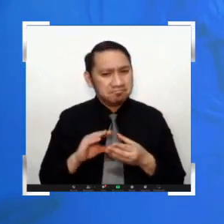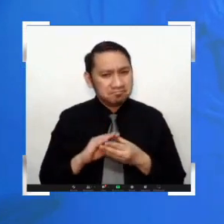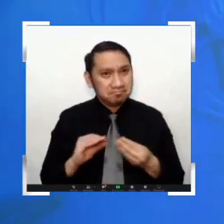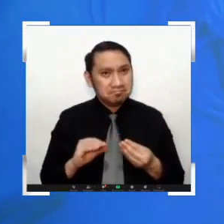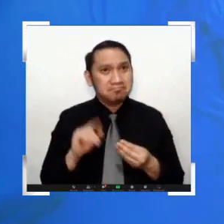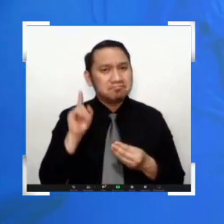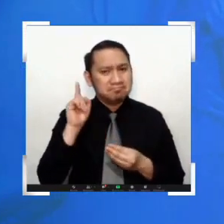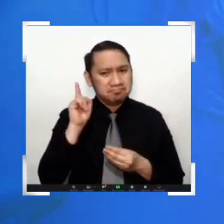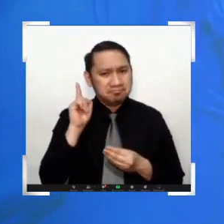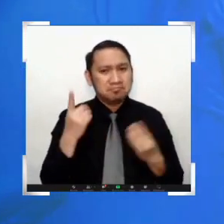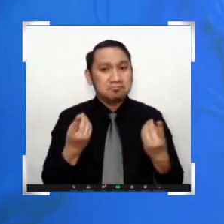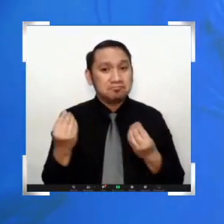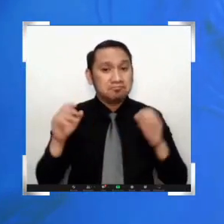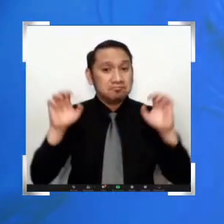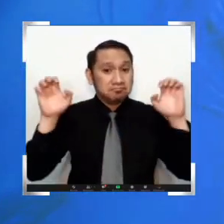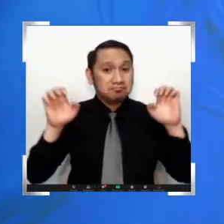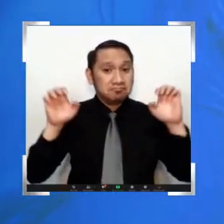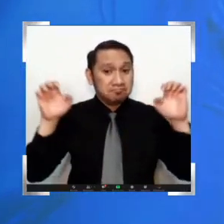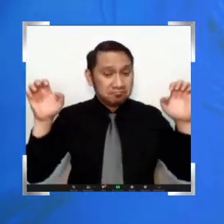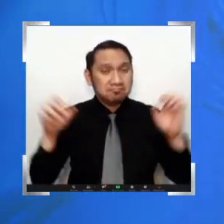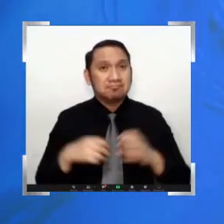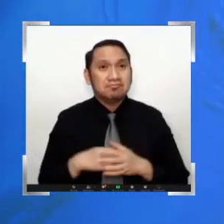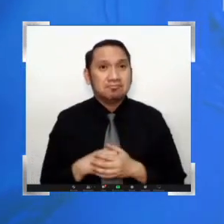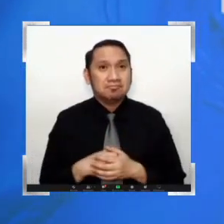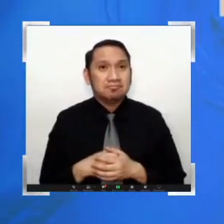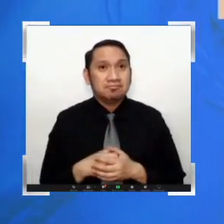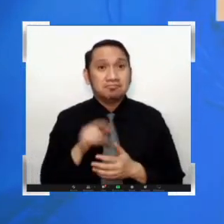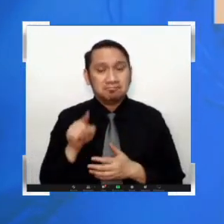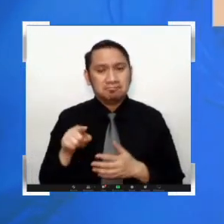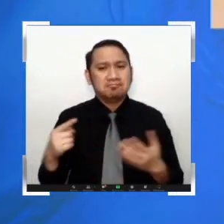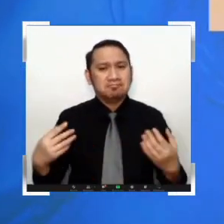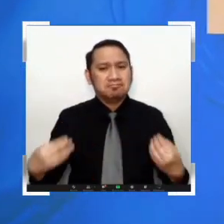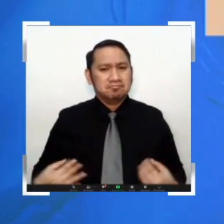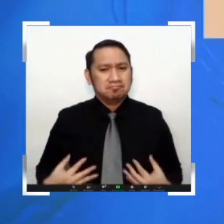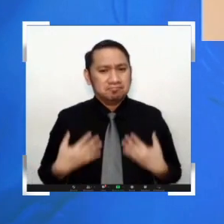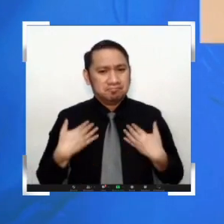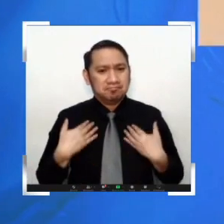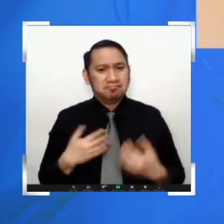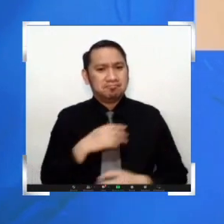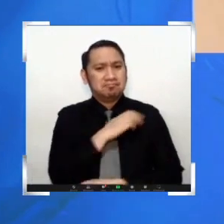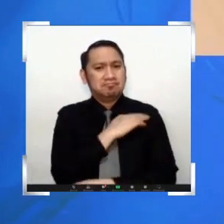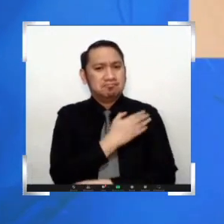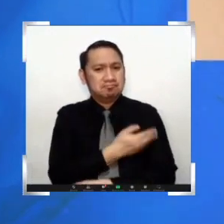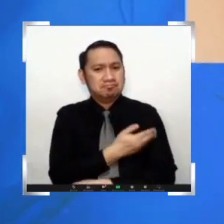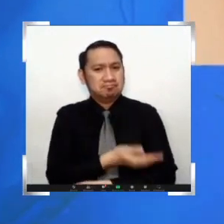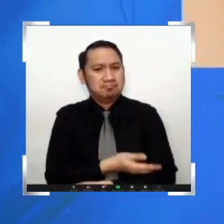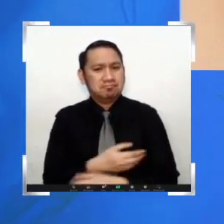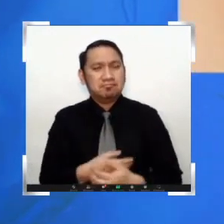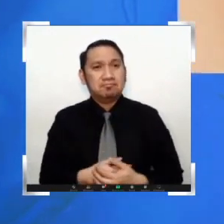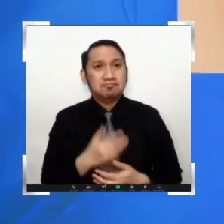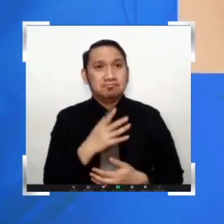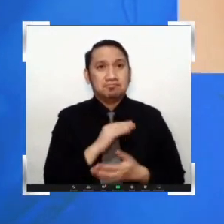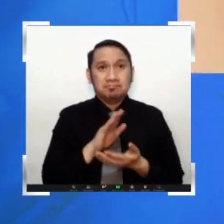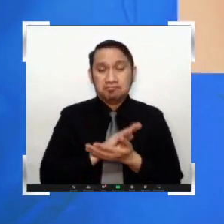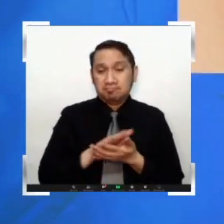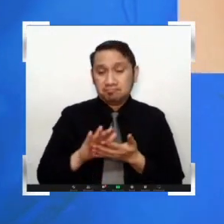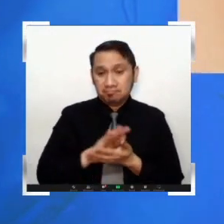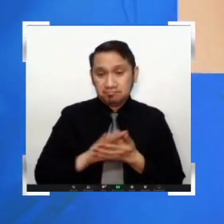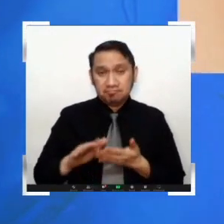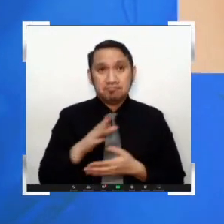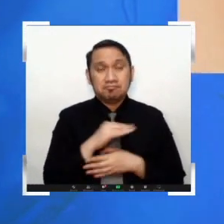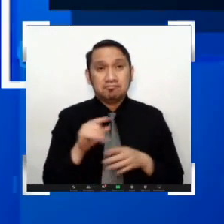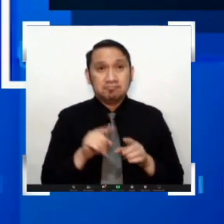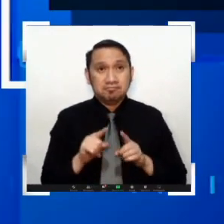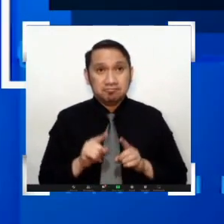20 minutes steamy session. Nakatulong daw ito sa kanyang muscle recovery, pag-detoxify, at maging sa kanyang